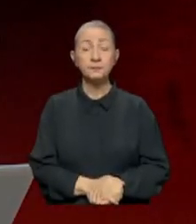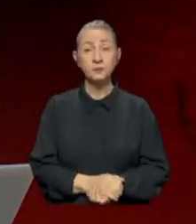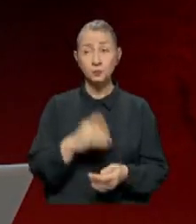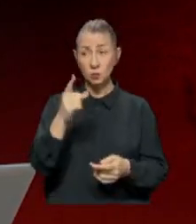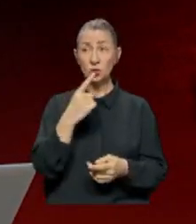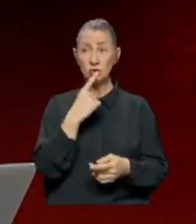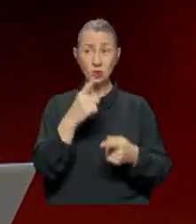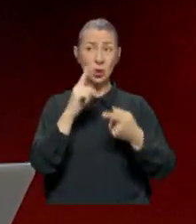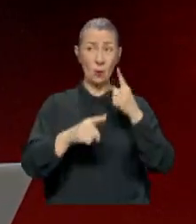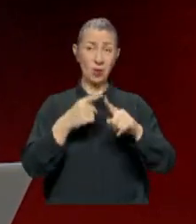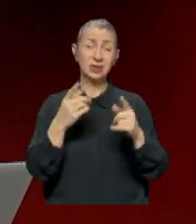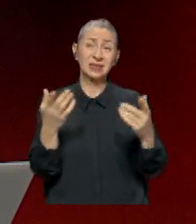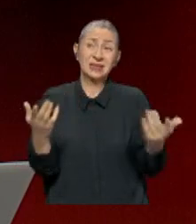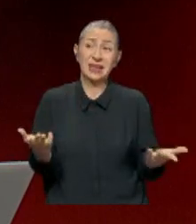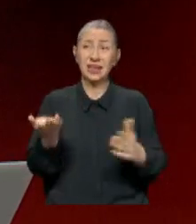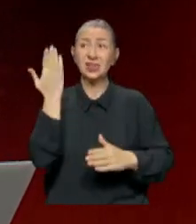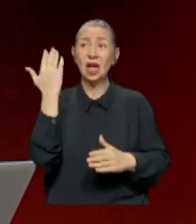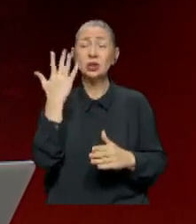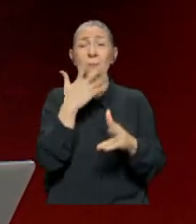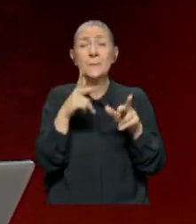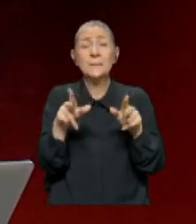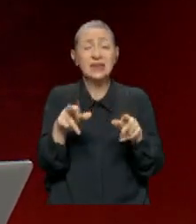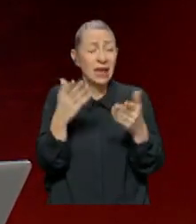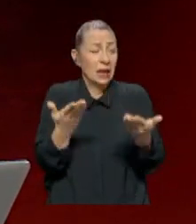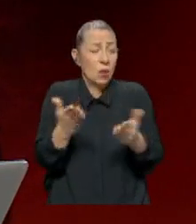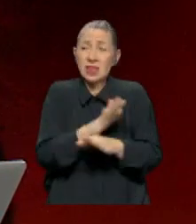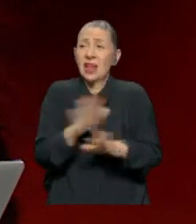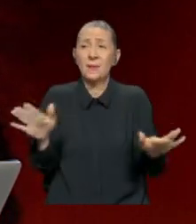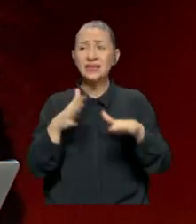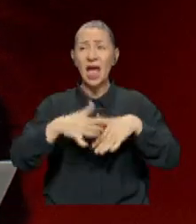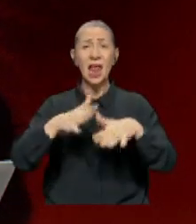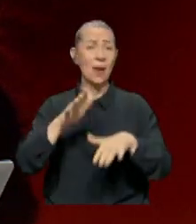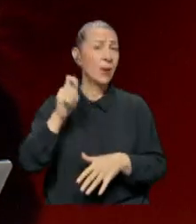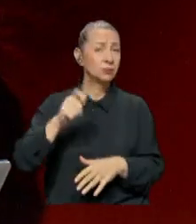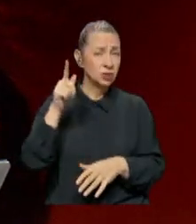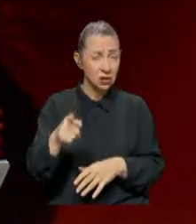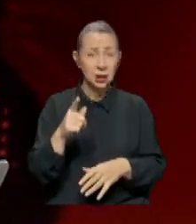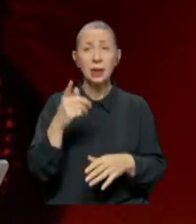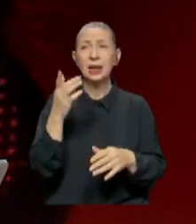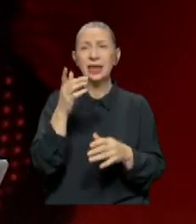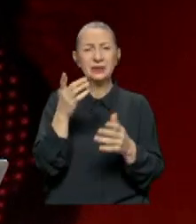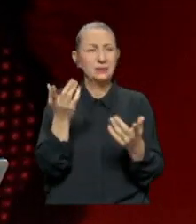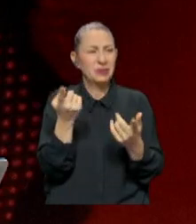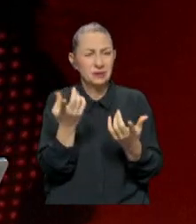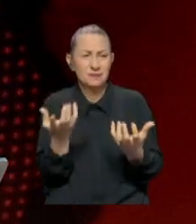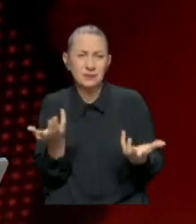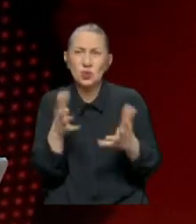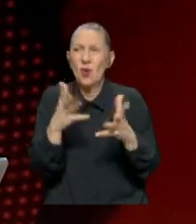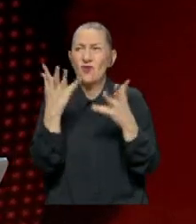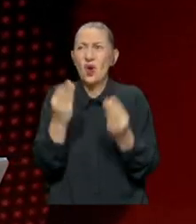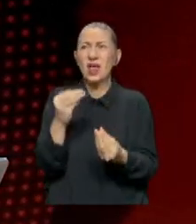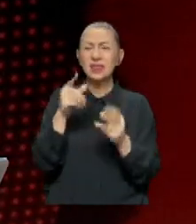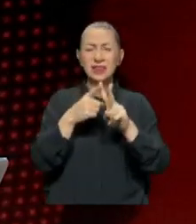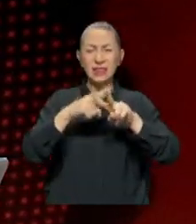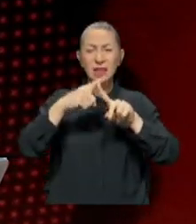Bu sözde siyasetçi zaten daha önce de benzeri kabul edilemez eylemlerde bulunmuş biri. Meczup gibi yani. Garip olan